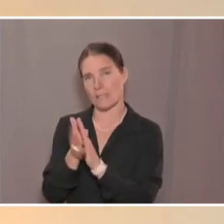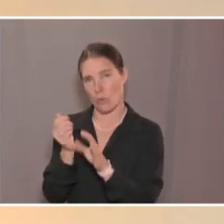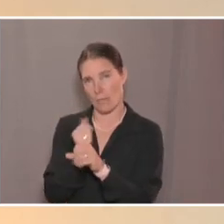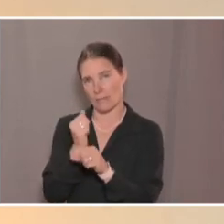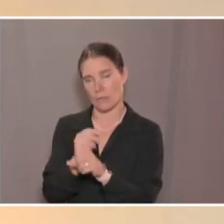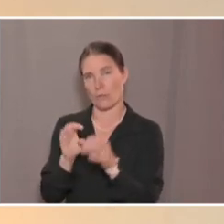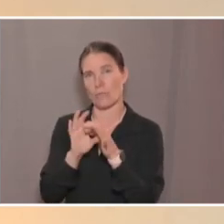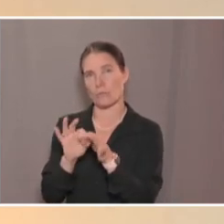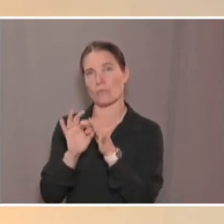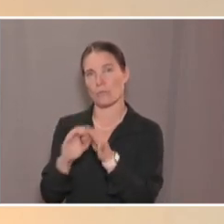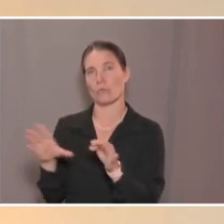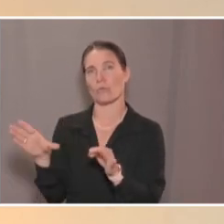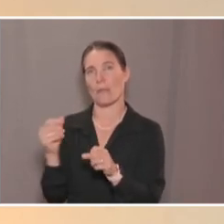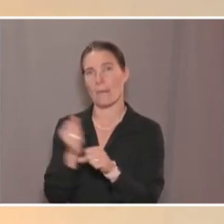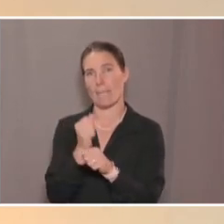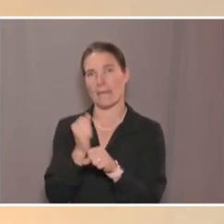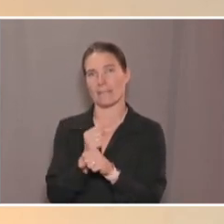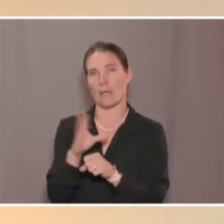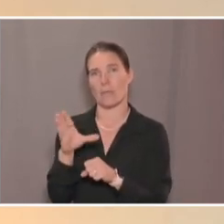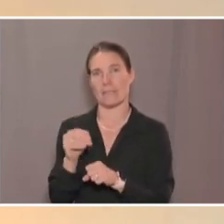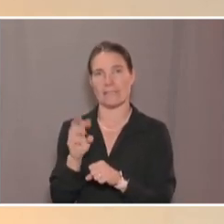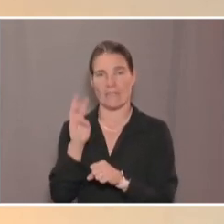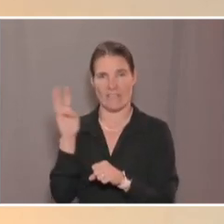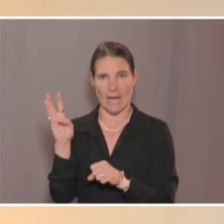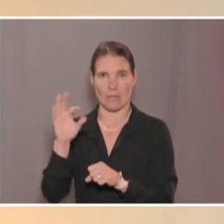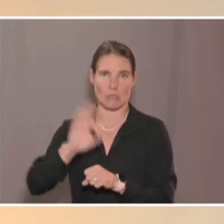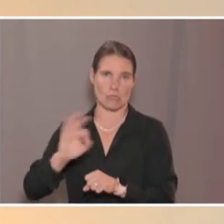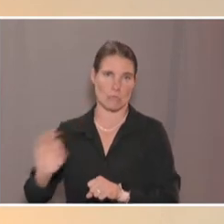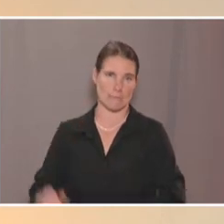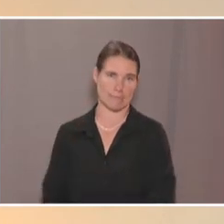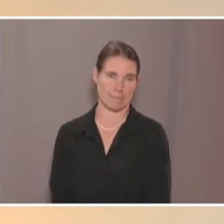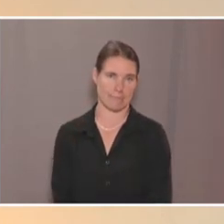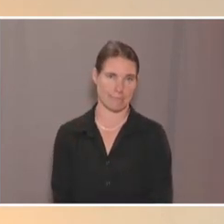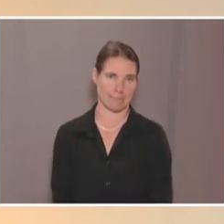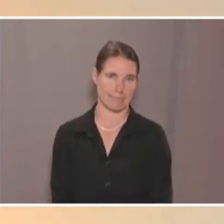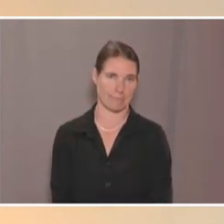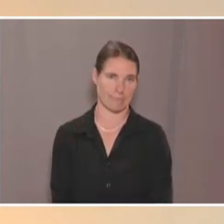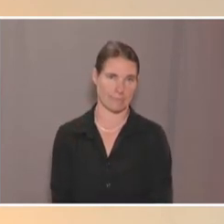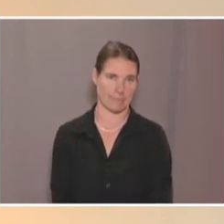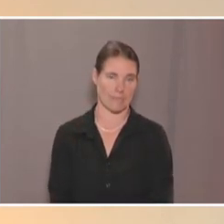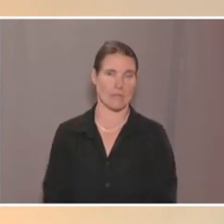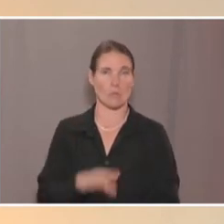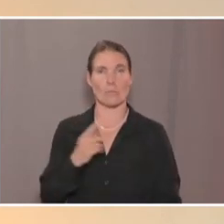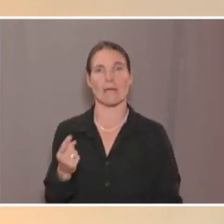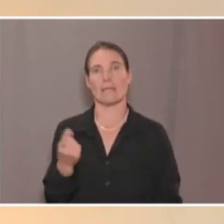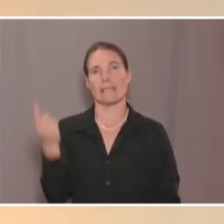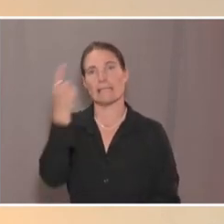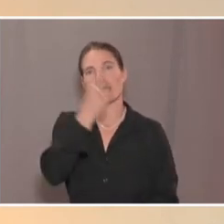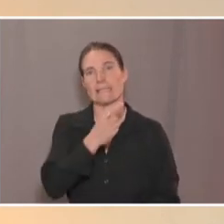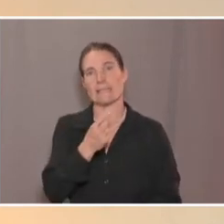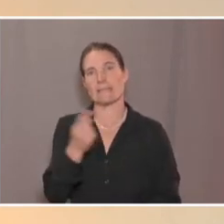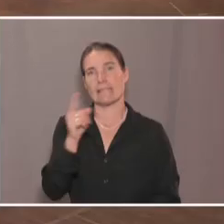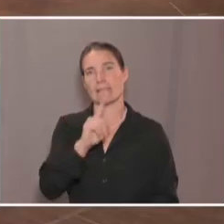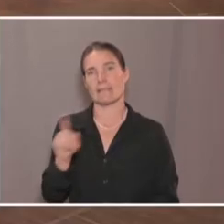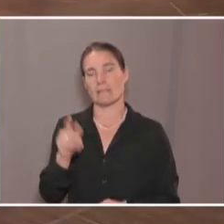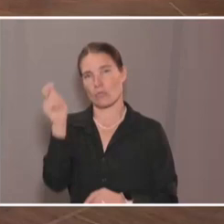führten zu einer engen Zusammenarbeit mit den Lehrkräften der Umgebung Flensburgs. Eine Kultur, die über Jahrzehnte das Flensburger Studium